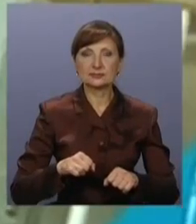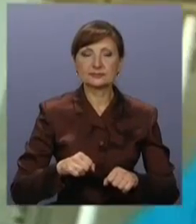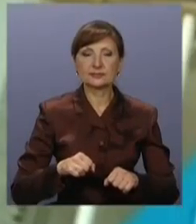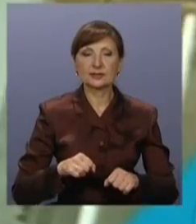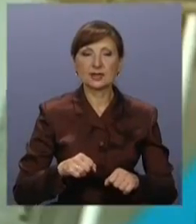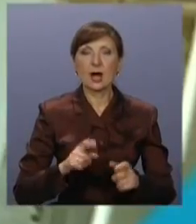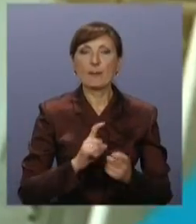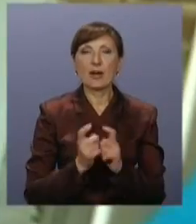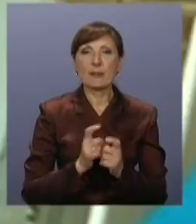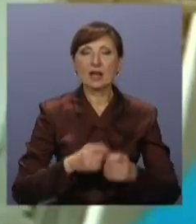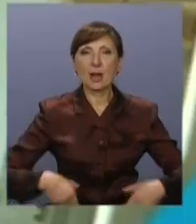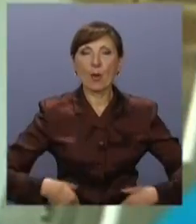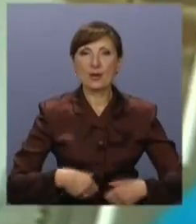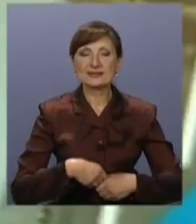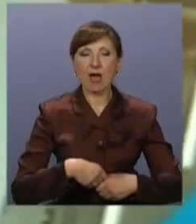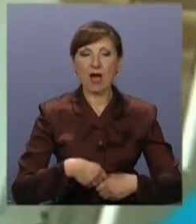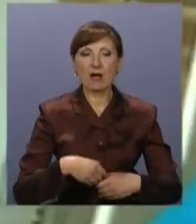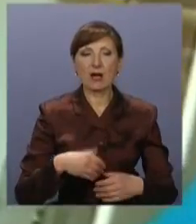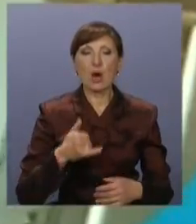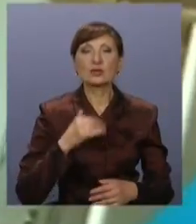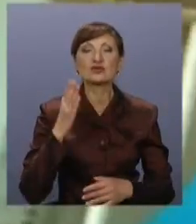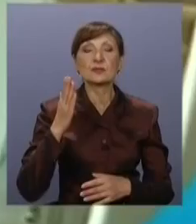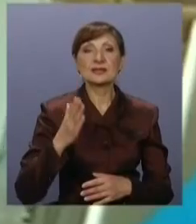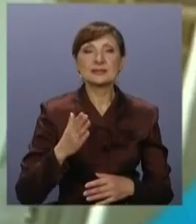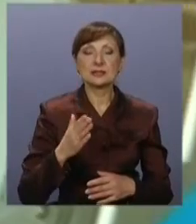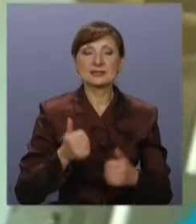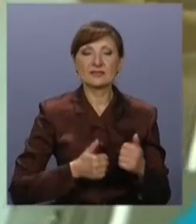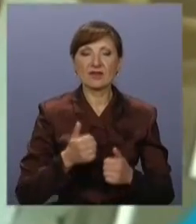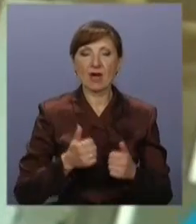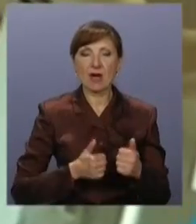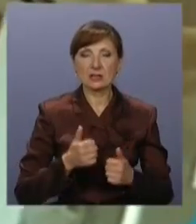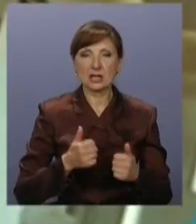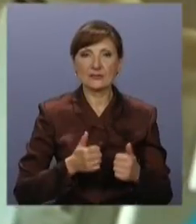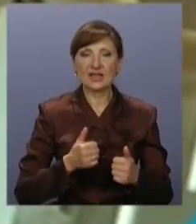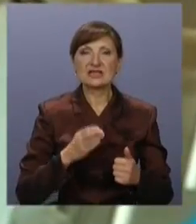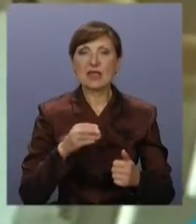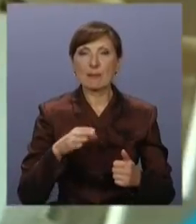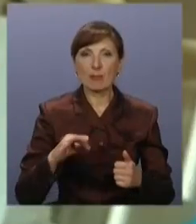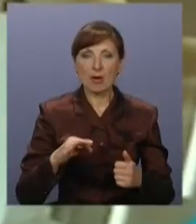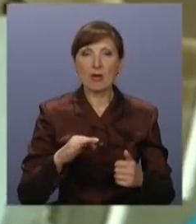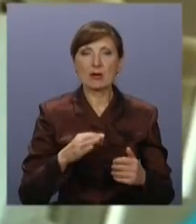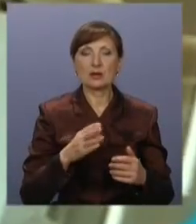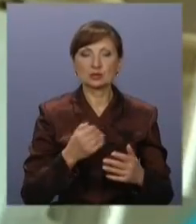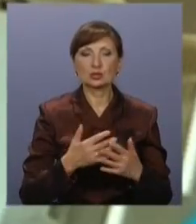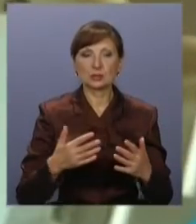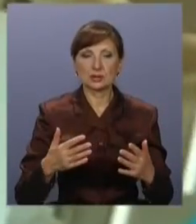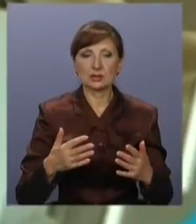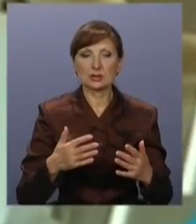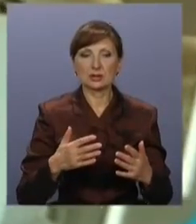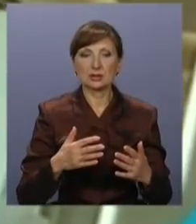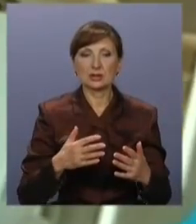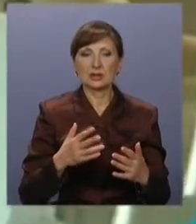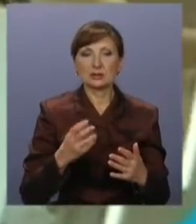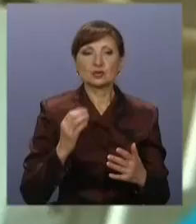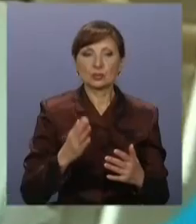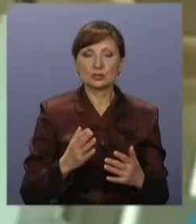джиу-джитсу, борьба на поясах. У нас впереди еще соревнования по самбо, кикбоксингу, муай-тай сейчас без поражения пока